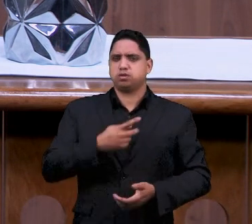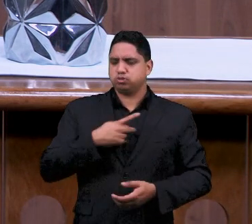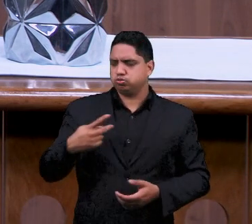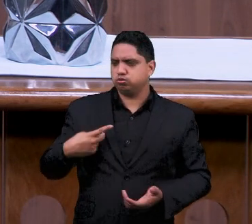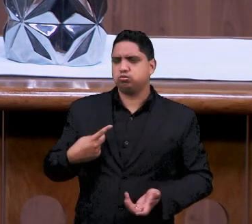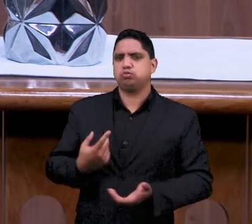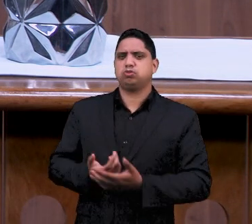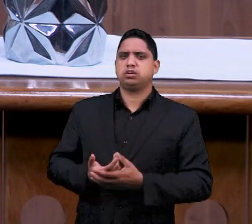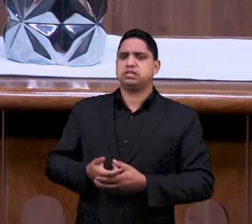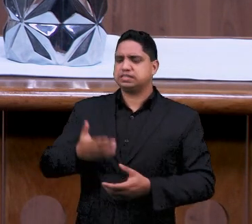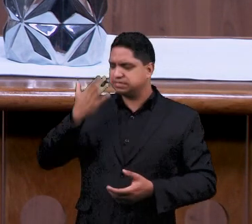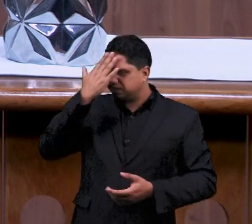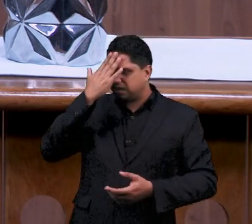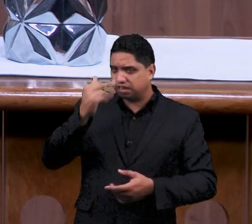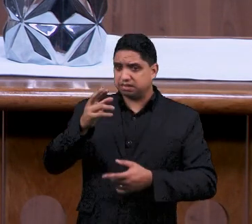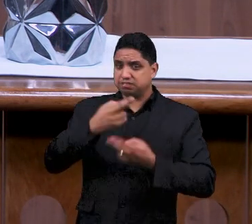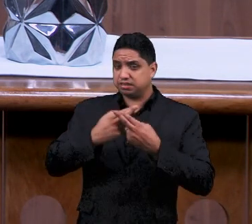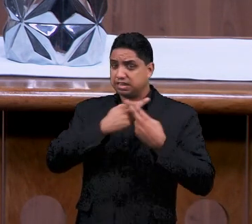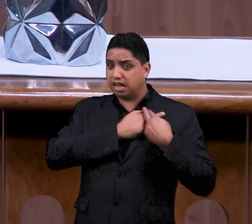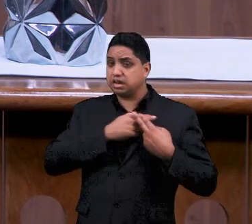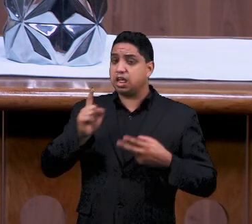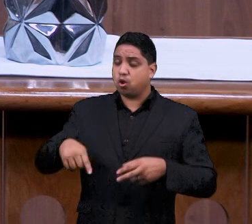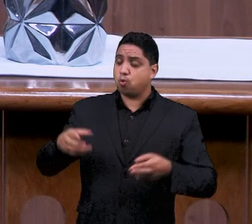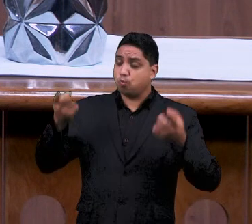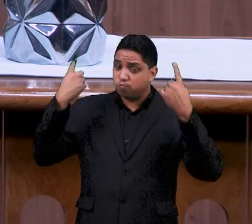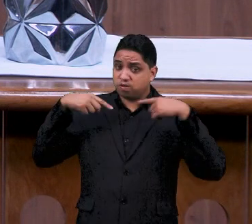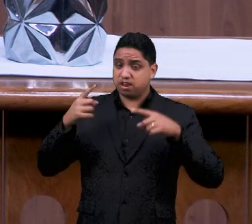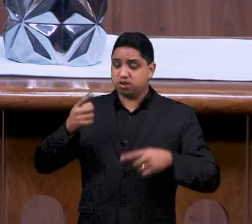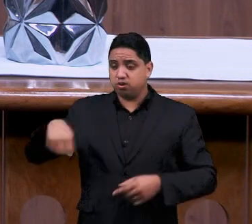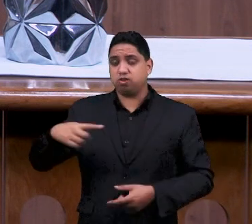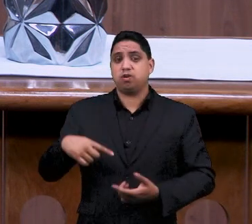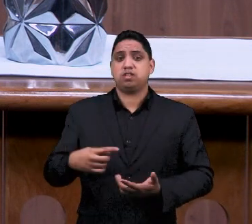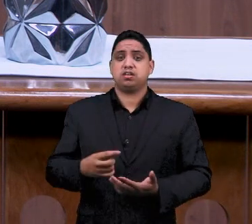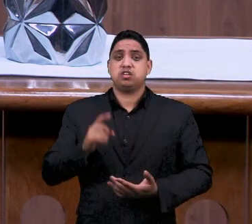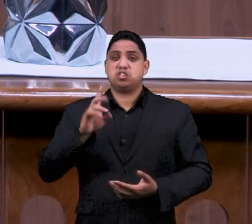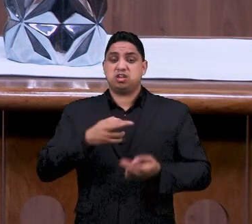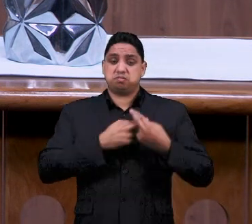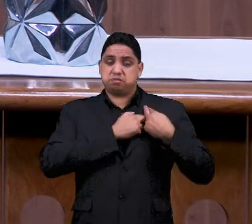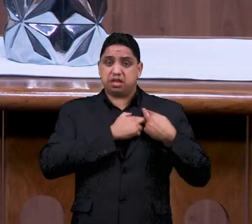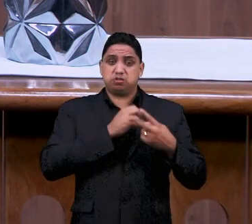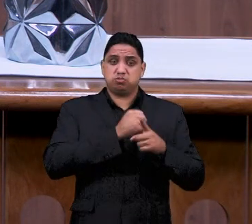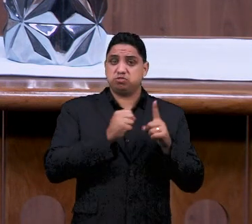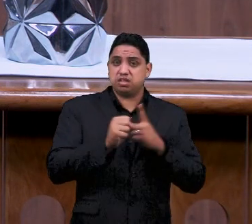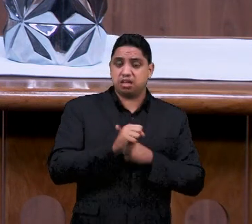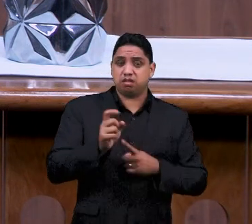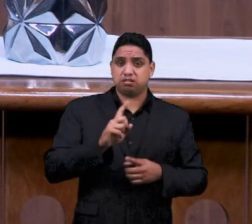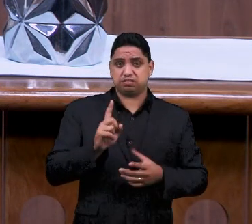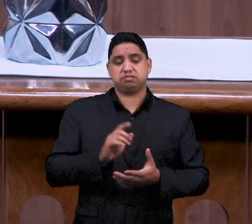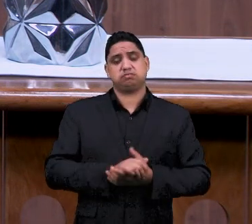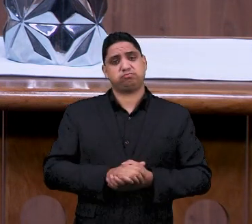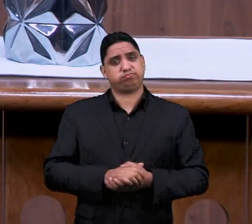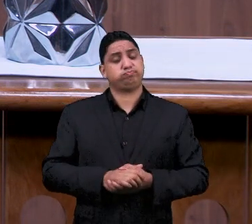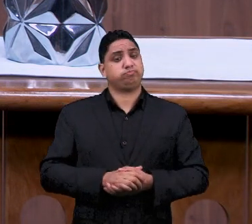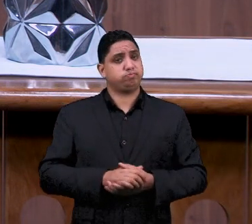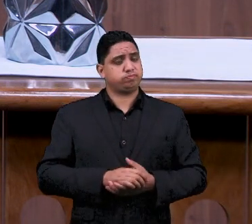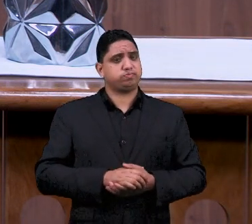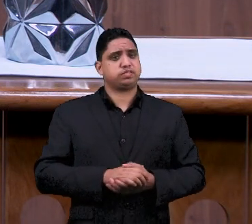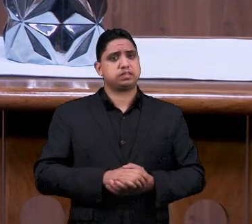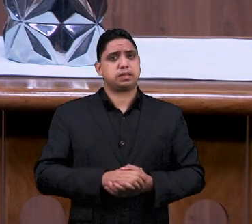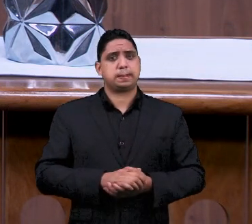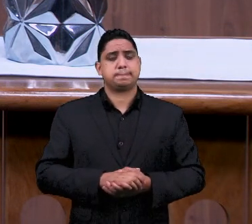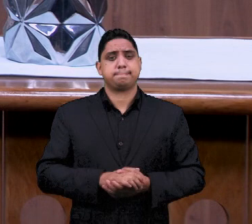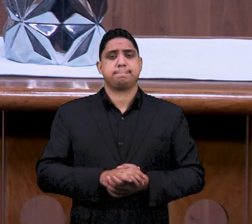eux. C'est une responsabilité beaucoup plus que simplement une responsabilité sociale, si nous pouvons dire simplement pour